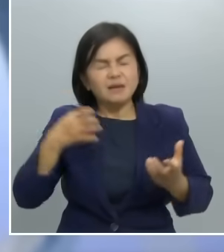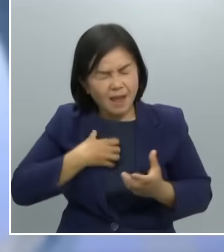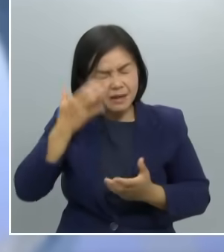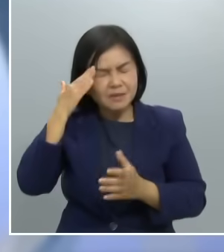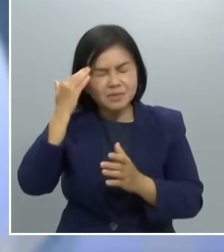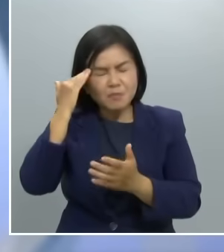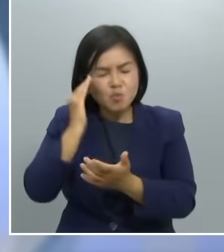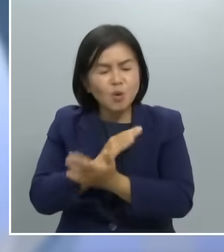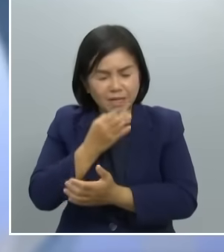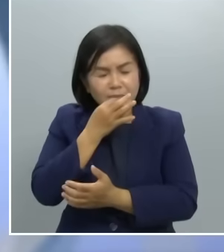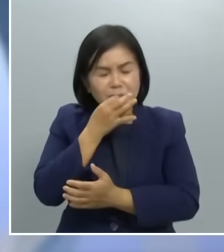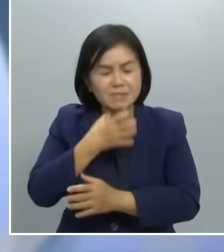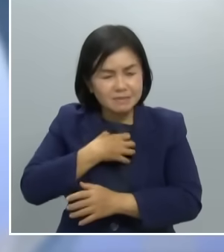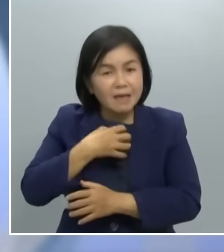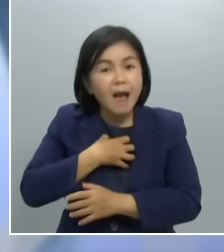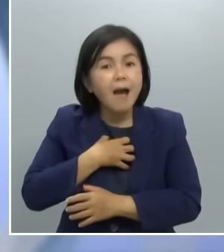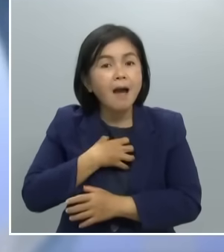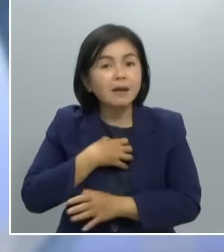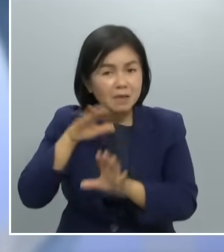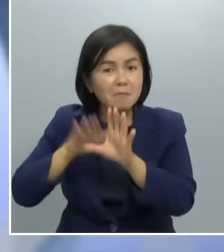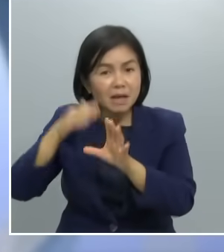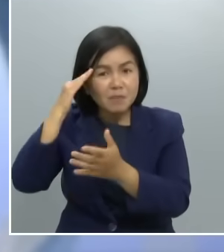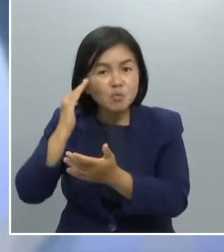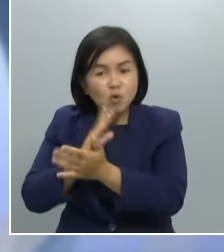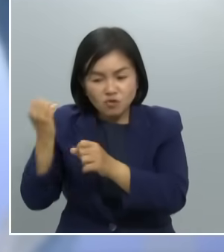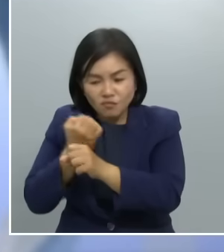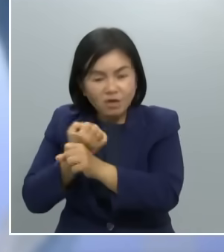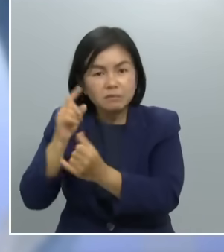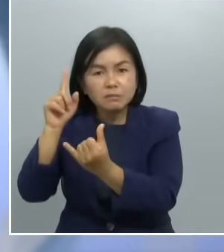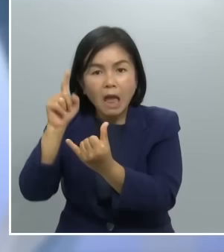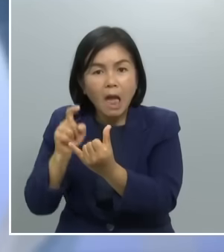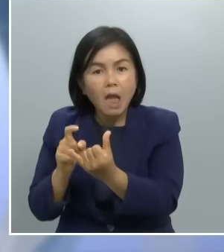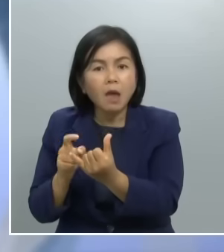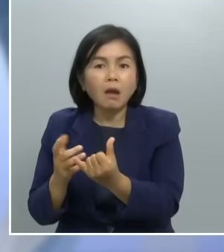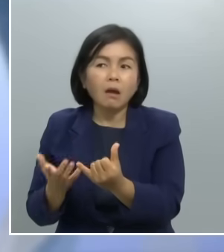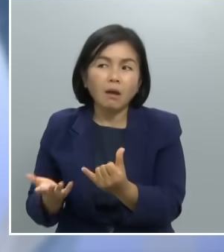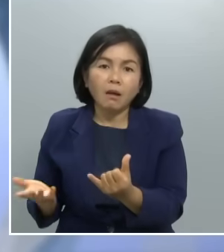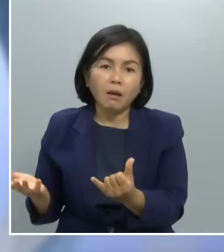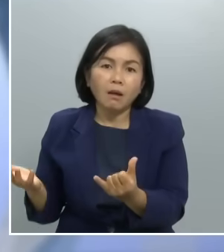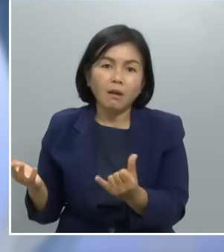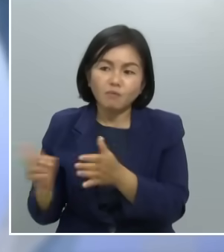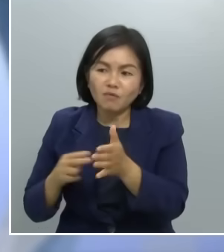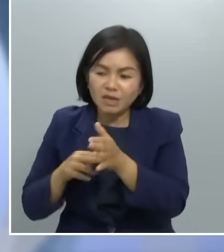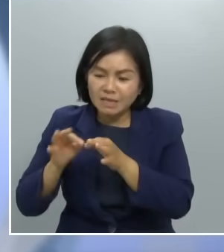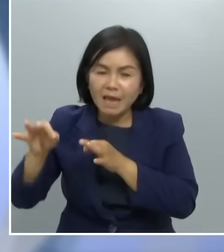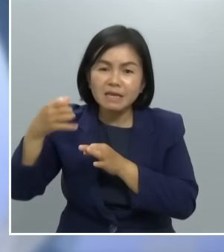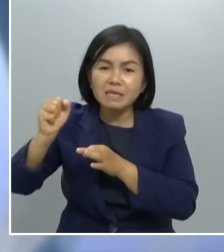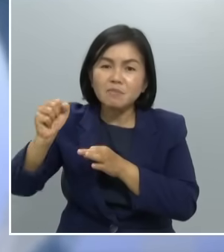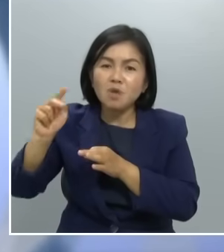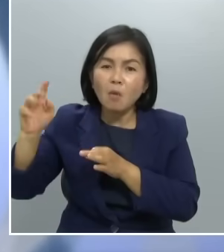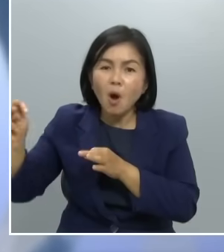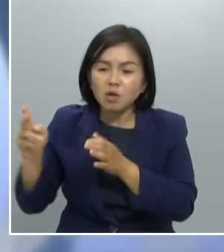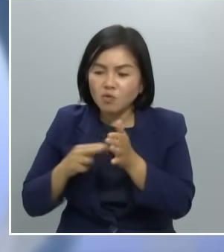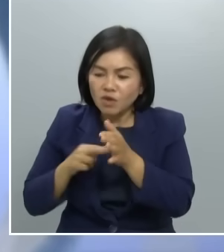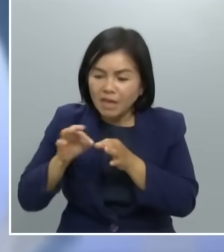จอ ยากเป็นตำรวจค่ะ นี่ดูคุณผู้ชมครับสุดท้ายพอไปฝึกเสร็จปุ๊บเขาวิ่ง10กิโลวิ่งไป6กิโล